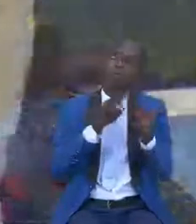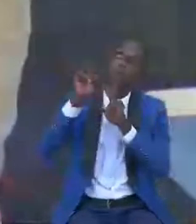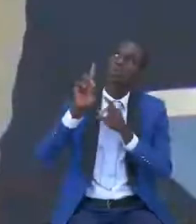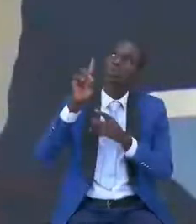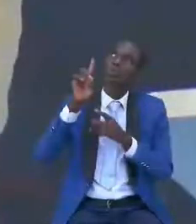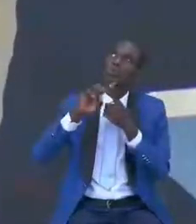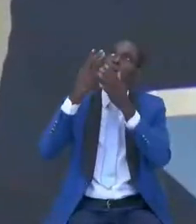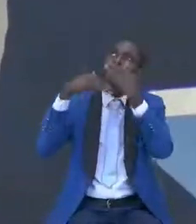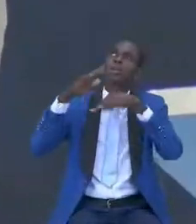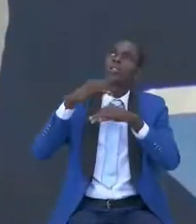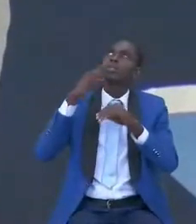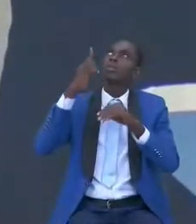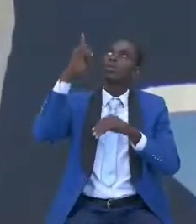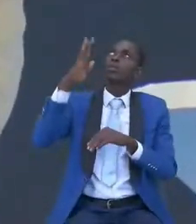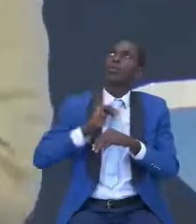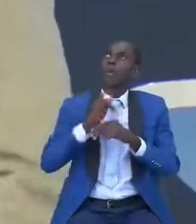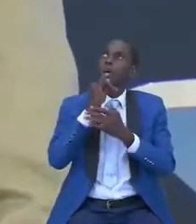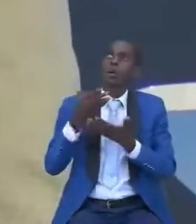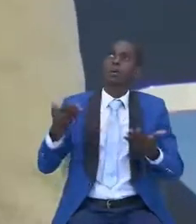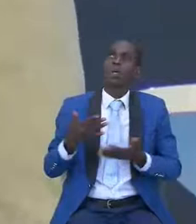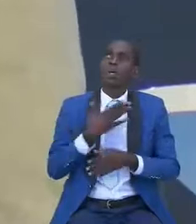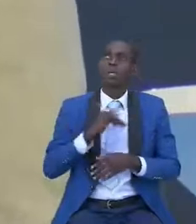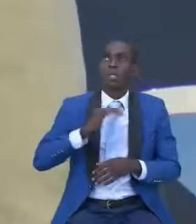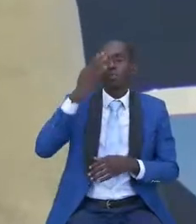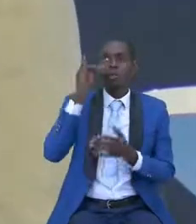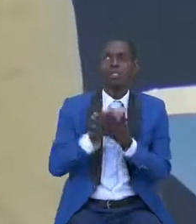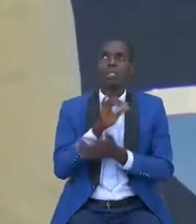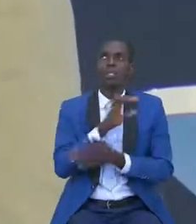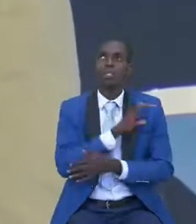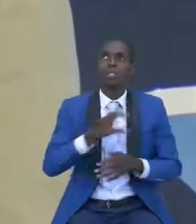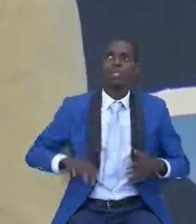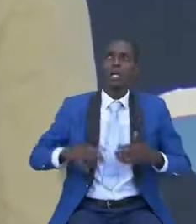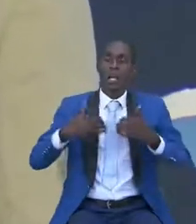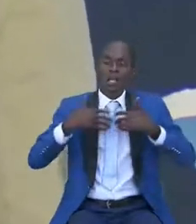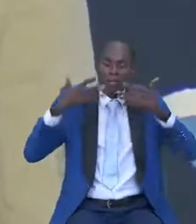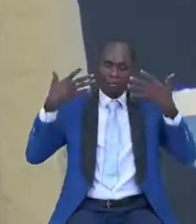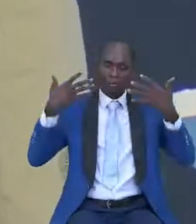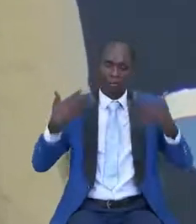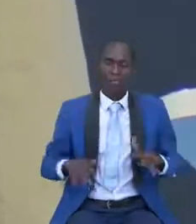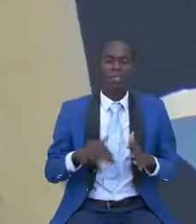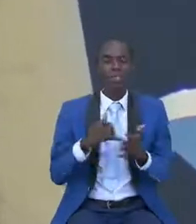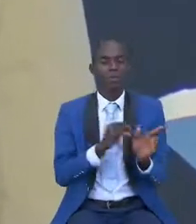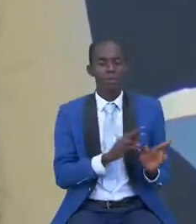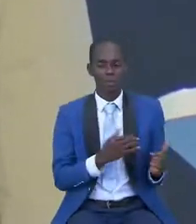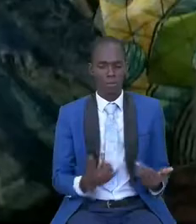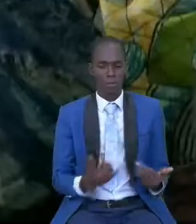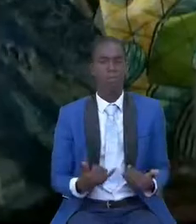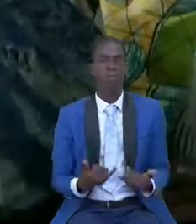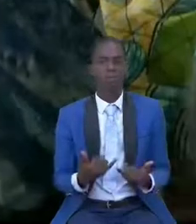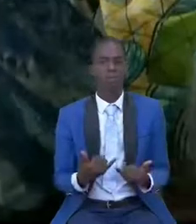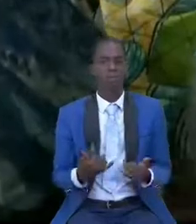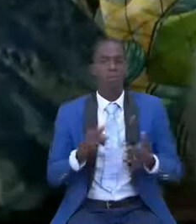Plusieurs prodiges et miracles, comme tu lèves les mains vers le Seigneur, pour dire Seigneur, je suis là et je sais que Christ